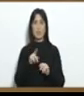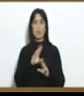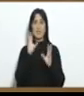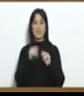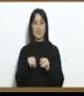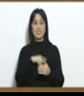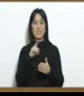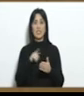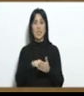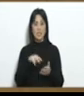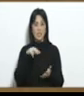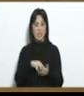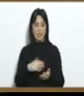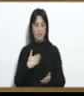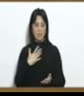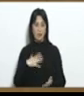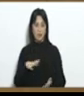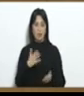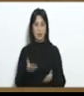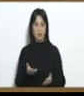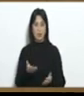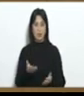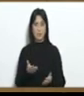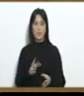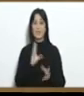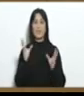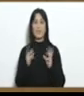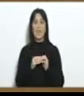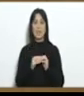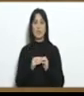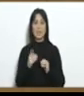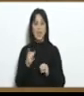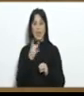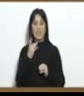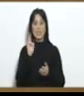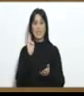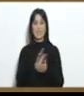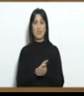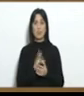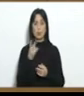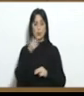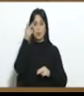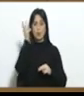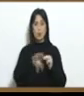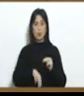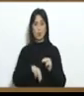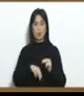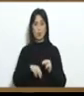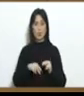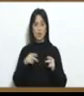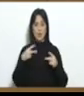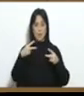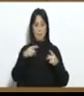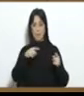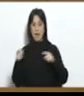ეს საკითხი დადგა ჩვენ ქვეყანაში და საერთოდ ერთხელ და სამუდამოდ ნუ და მორჩეს და პარალელიც